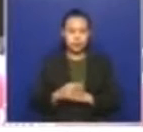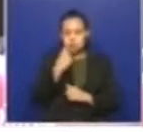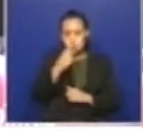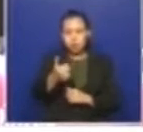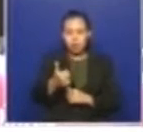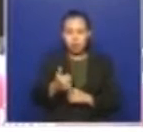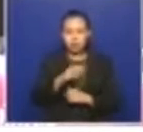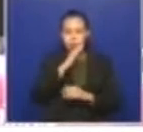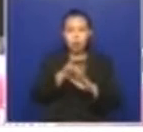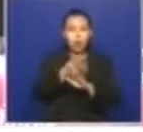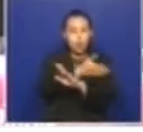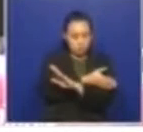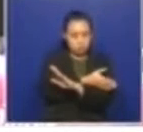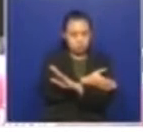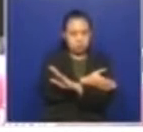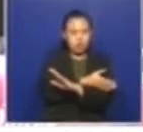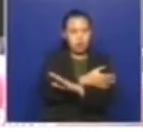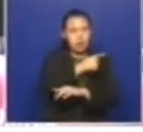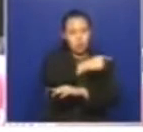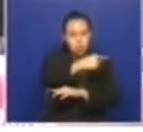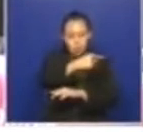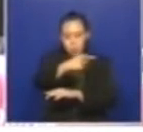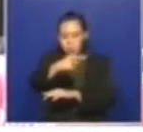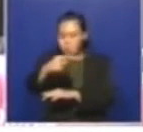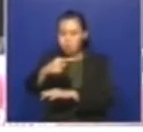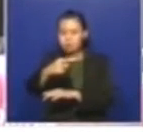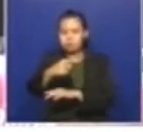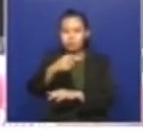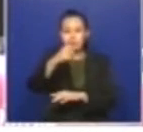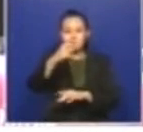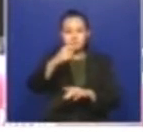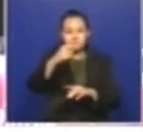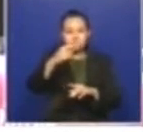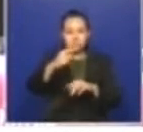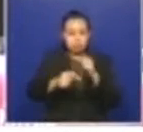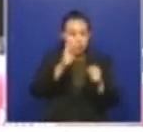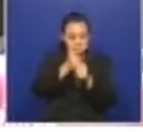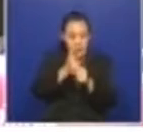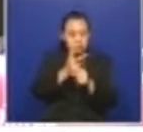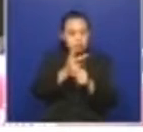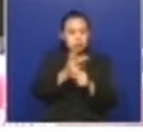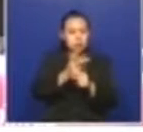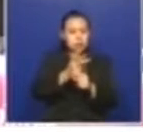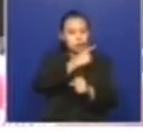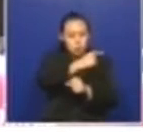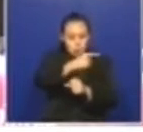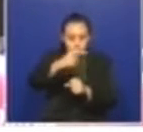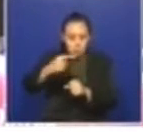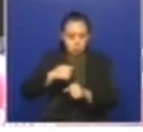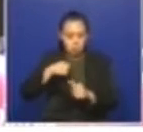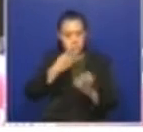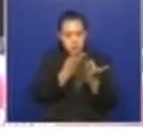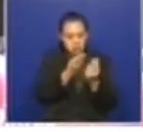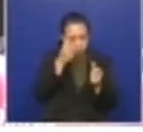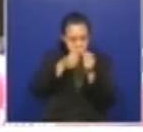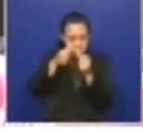โควิดติดลบมาตลอด3ไตรมาสหรือ3ปีหลังๆเนี่ยผมจำแม่นเลยตัวเลขการส่งออกติ